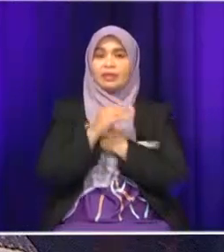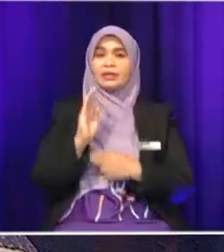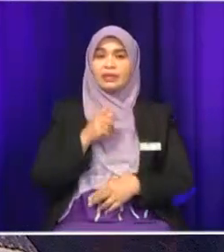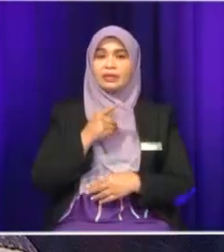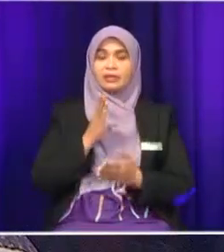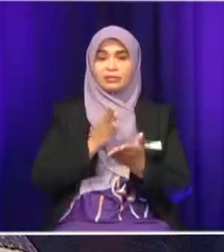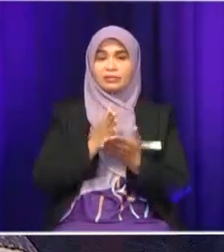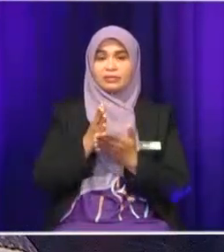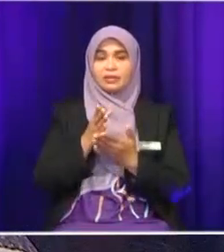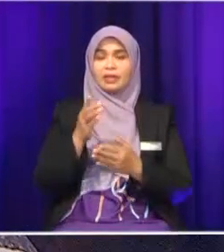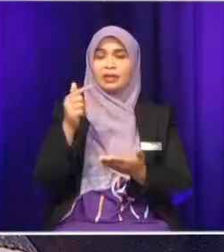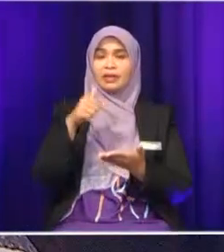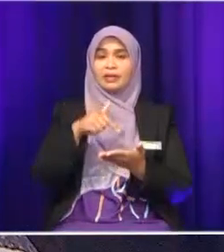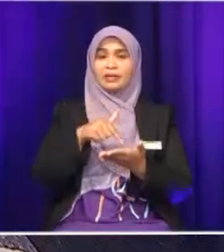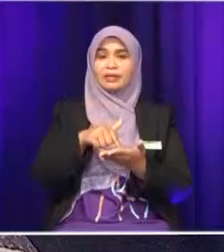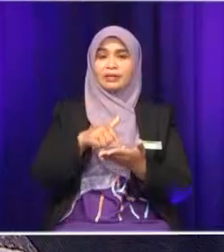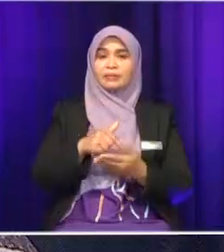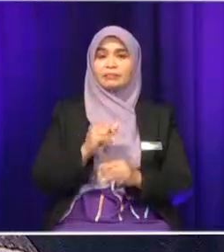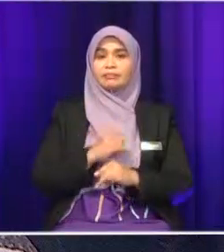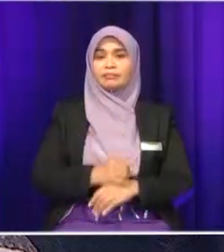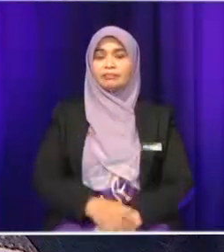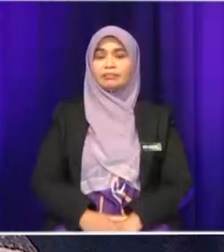pula puisi masakan yang berikutnya